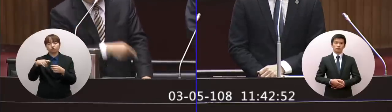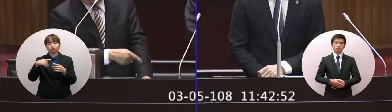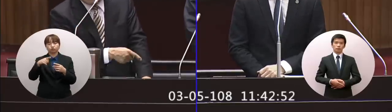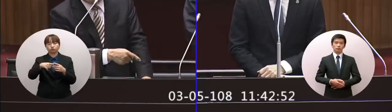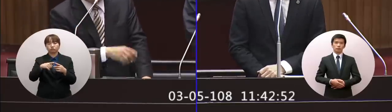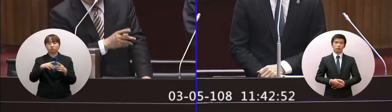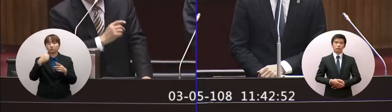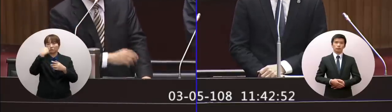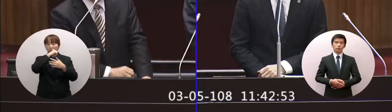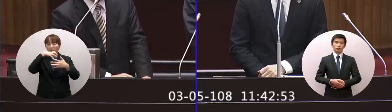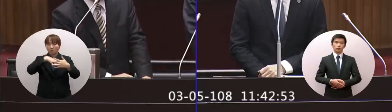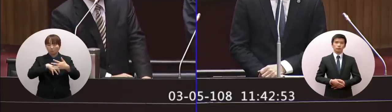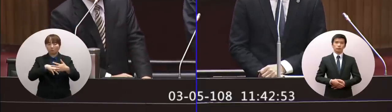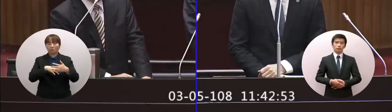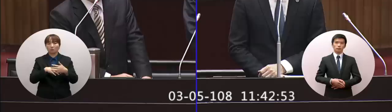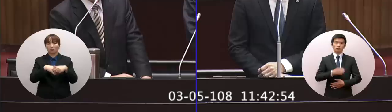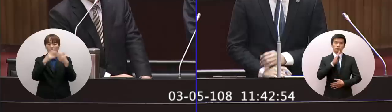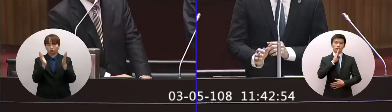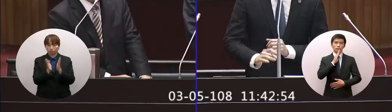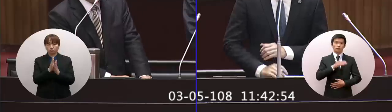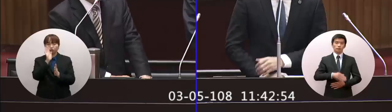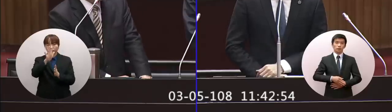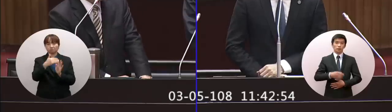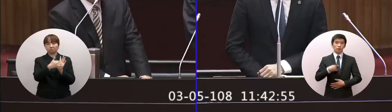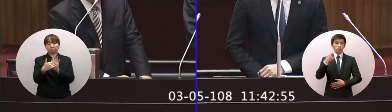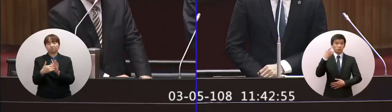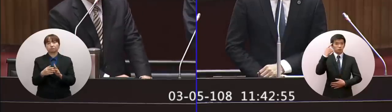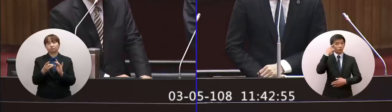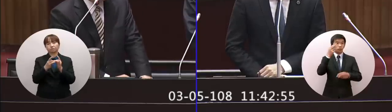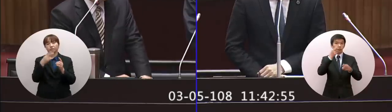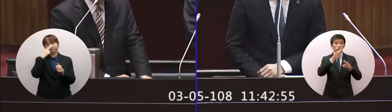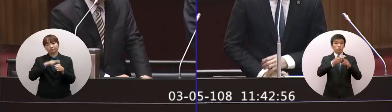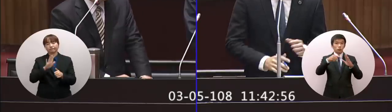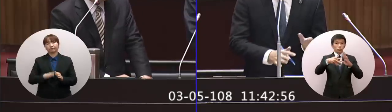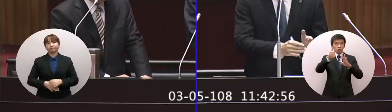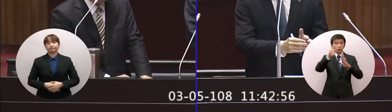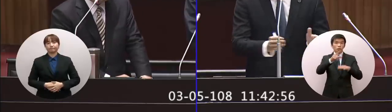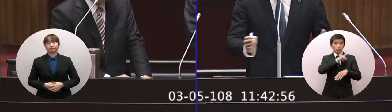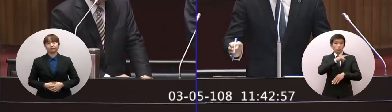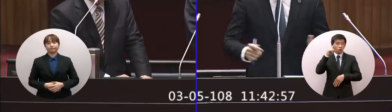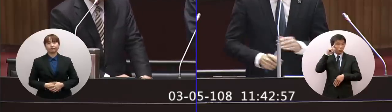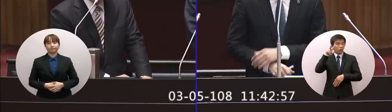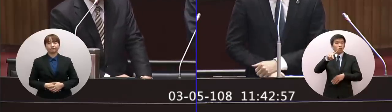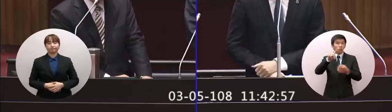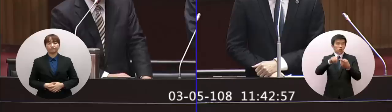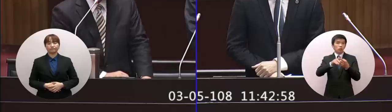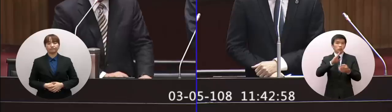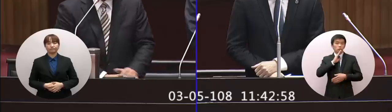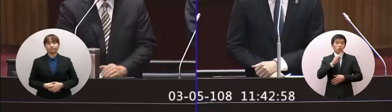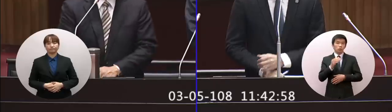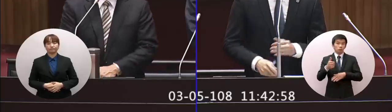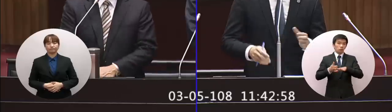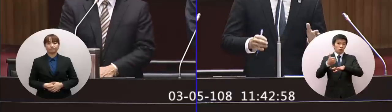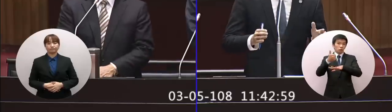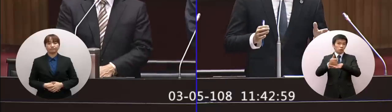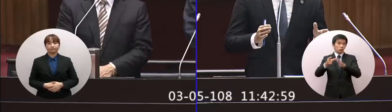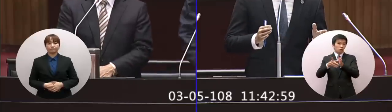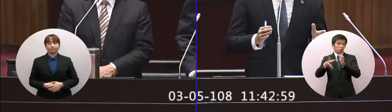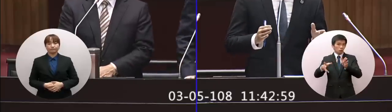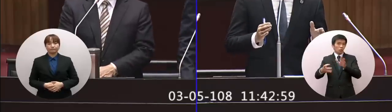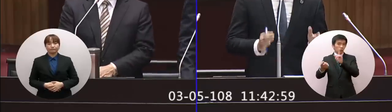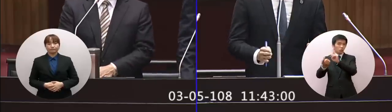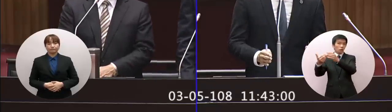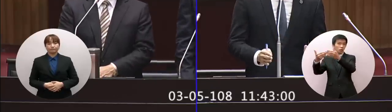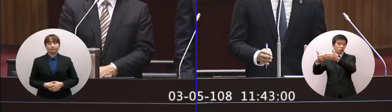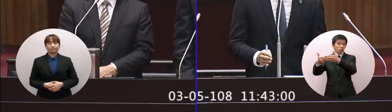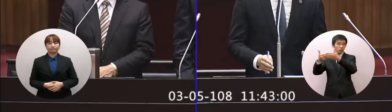间、国内拢有。 是，我相信院长一定是有警觉，所以讲，其实你这段时间吼就任了后，你对中国的